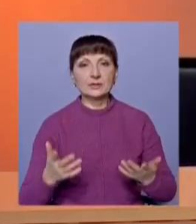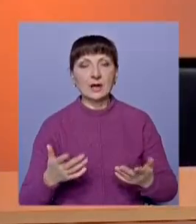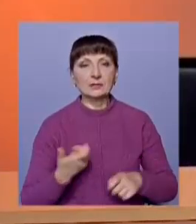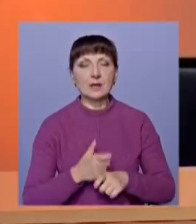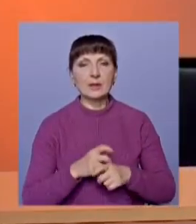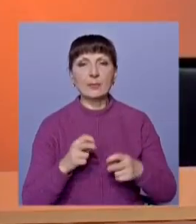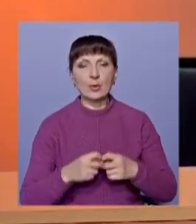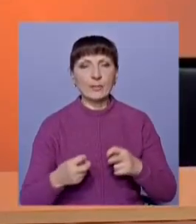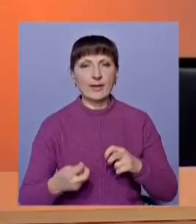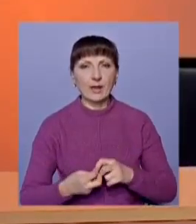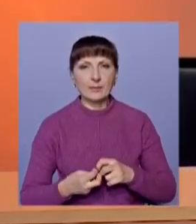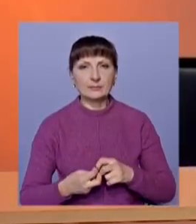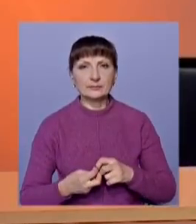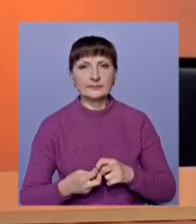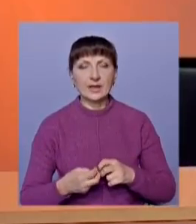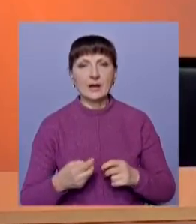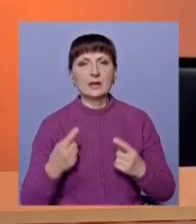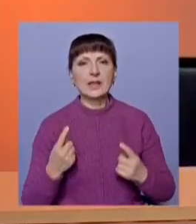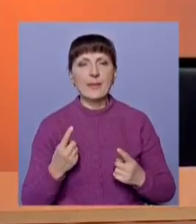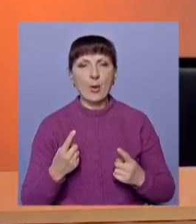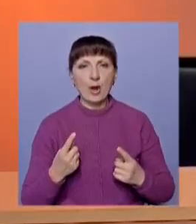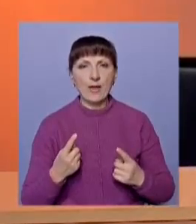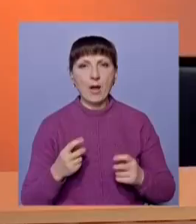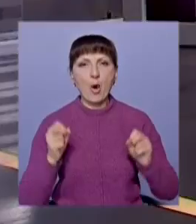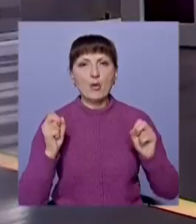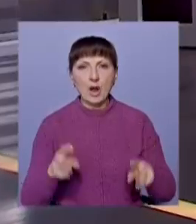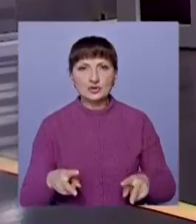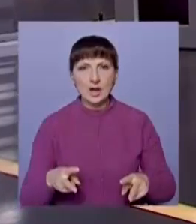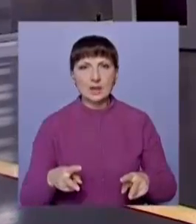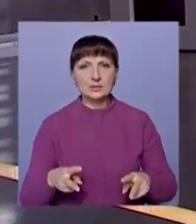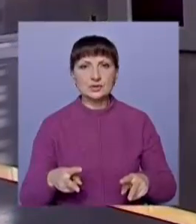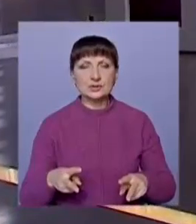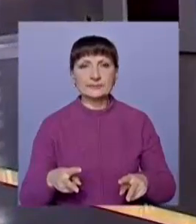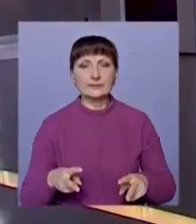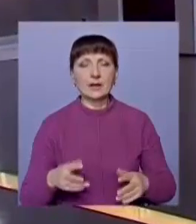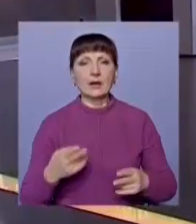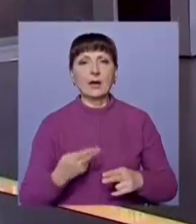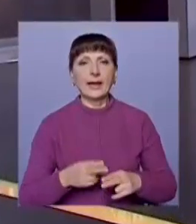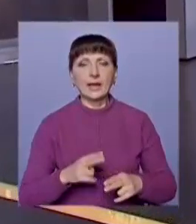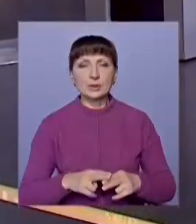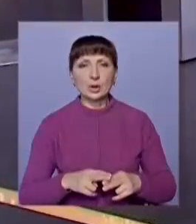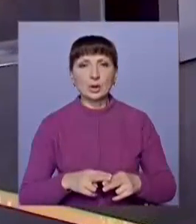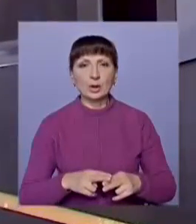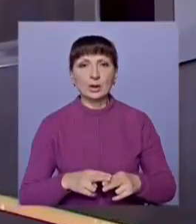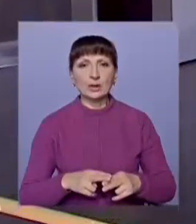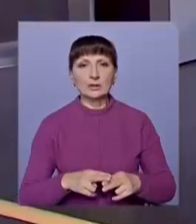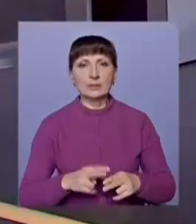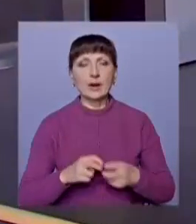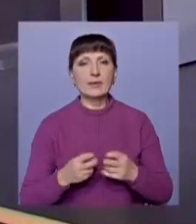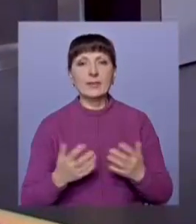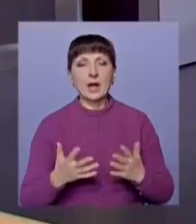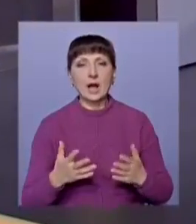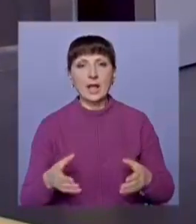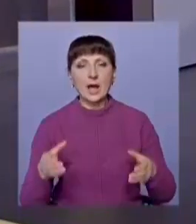наиболее проблемным, наиболее угрожающим, как бы это ни тавтологично звучало, мы относим